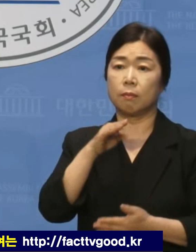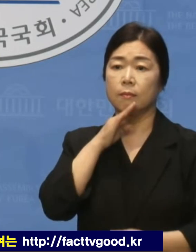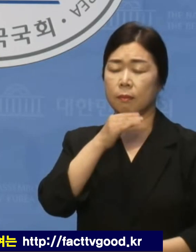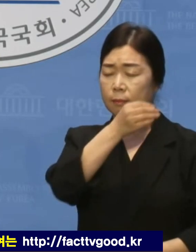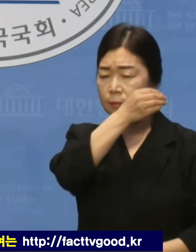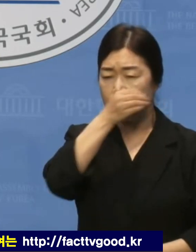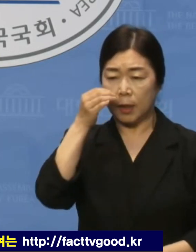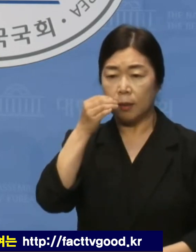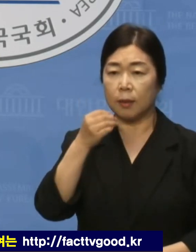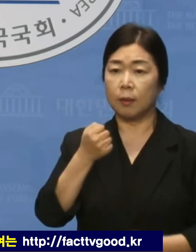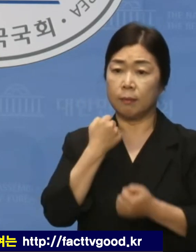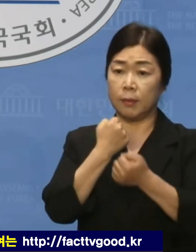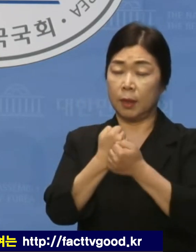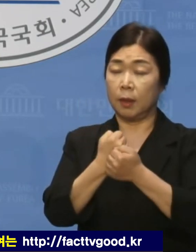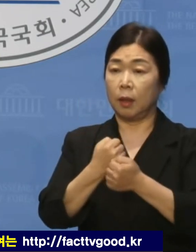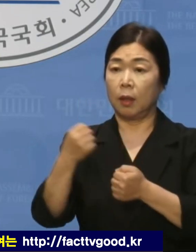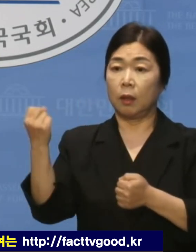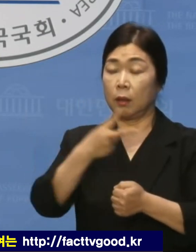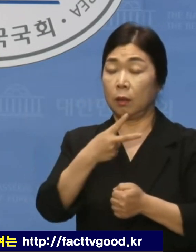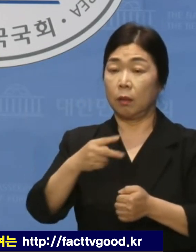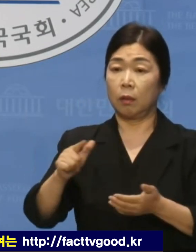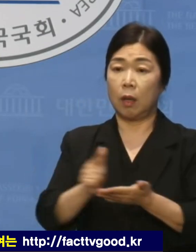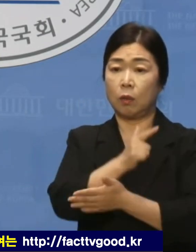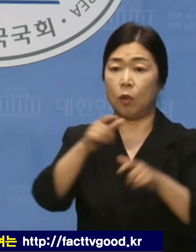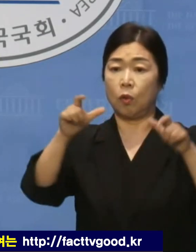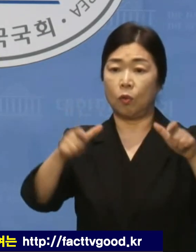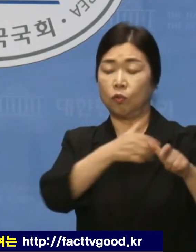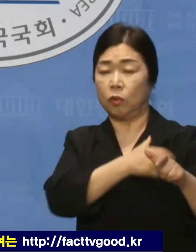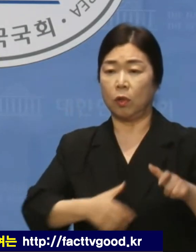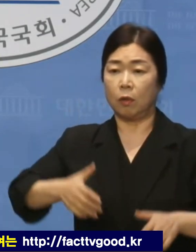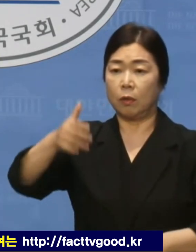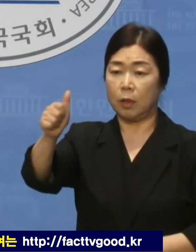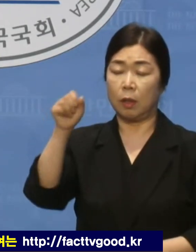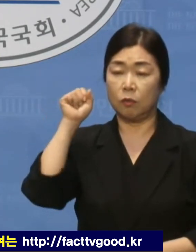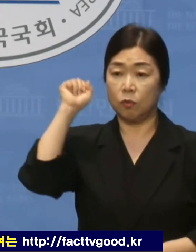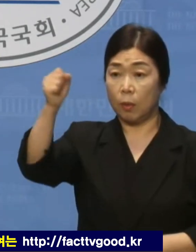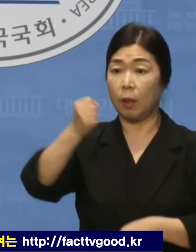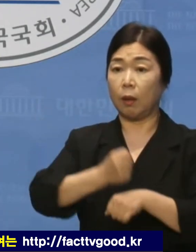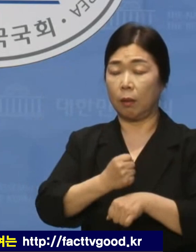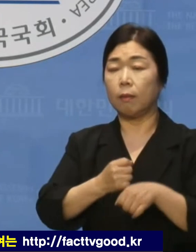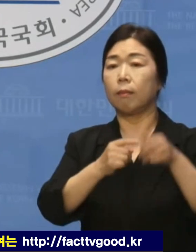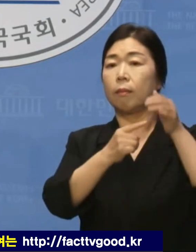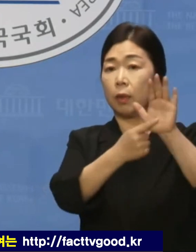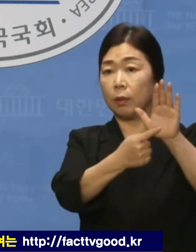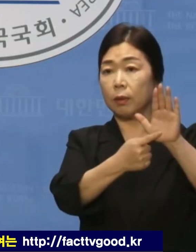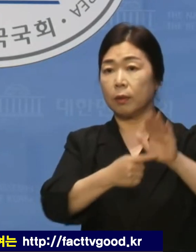뻔뻔하게 다시 강서구청장에 출사표를 던졌습니다.